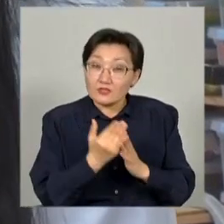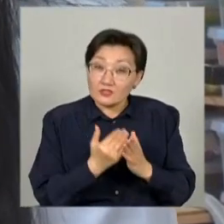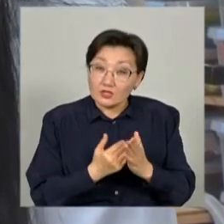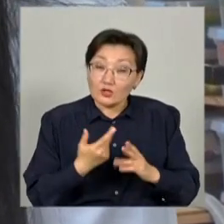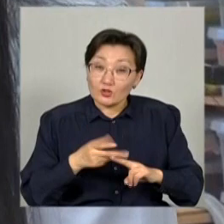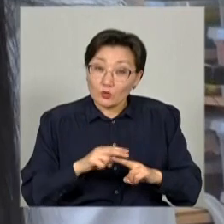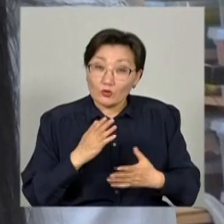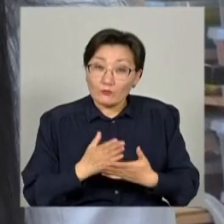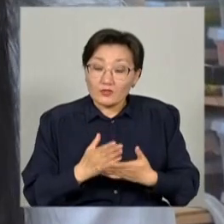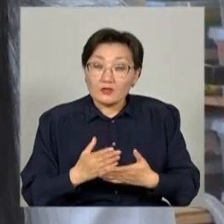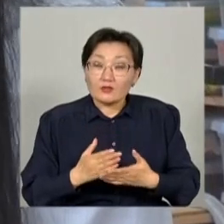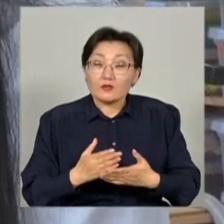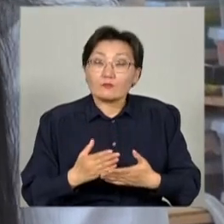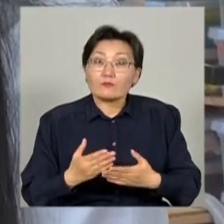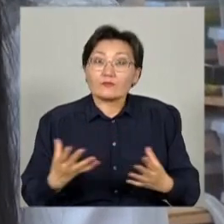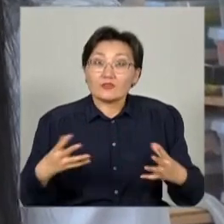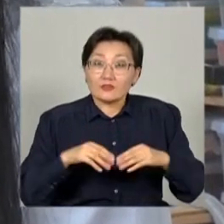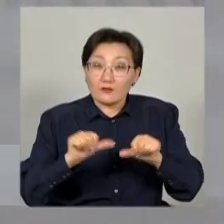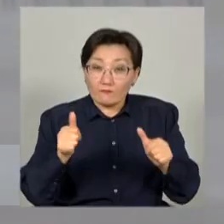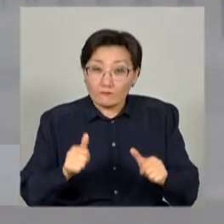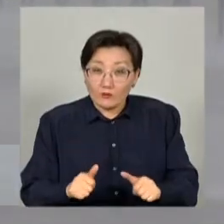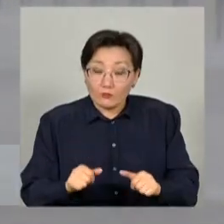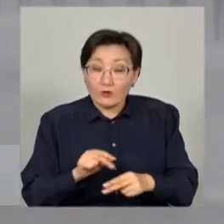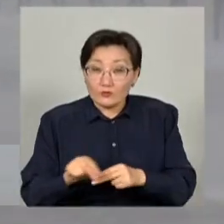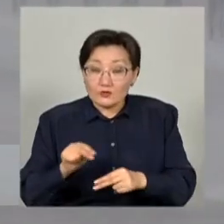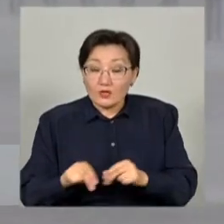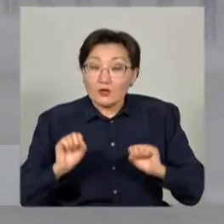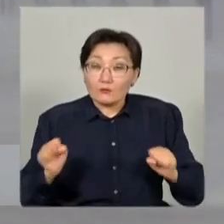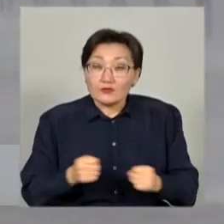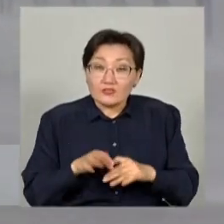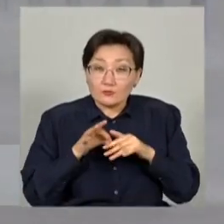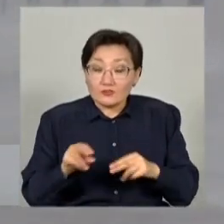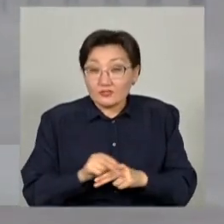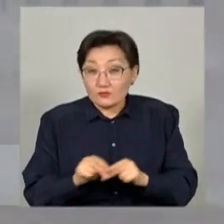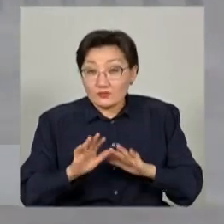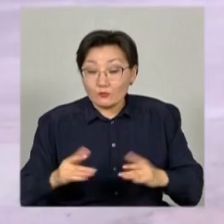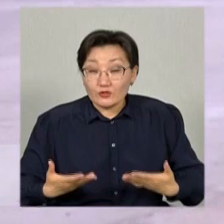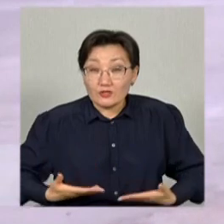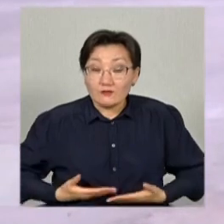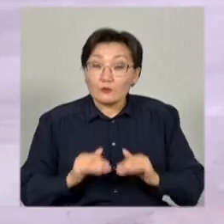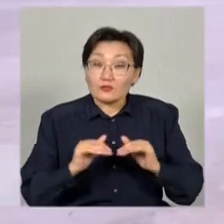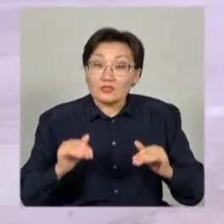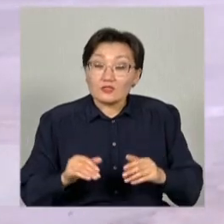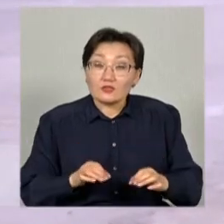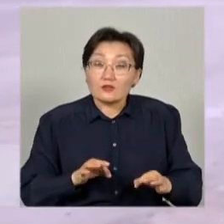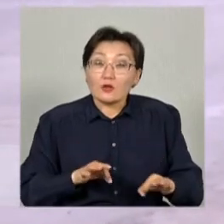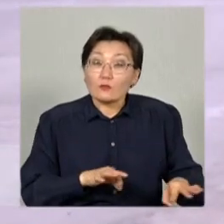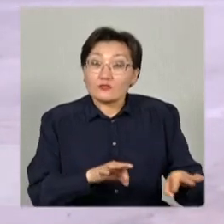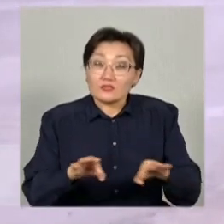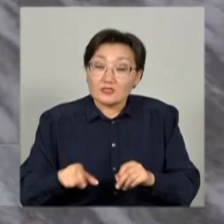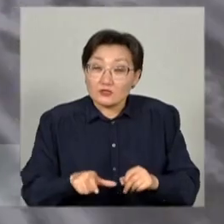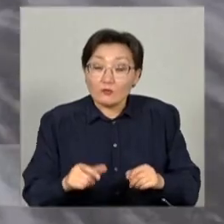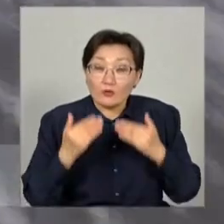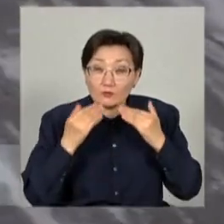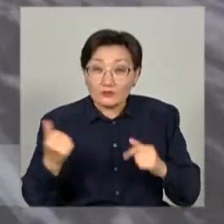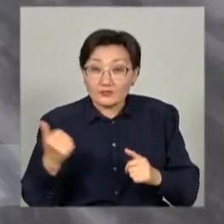которые имеют интерактивные формы обучения. Впрочем, морозы вносят коррективы не только в жизнь школьников. Движение на трассах в последнюю